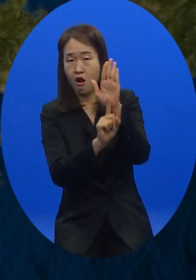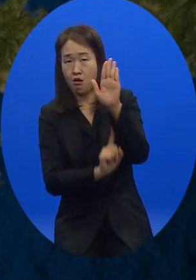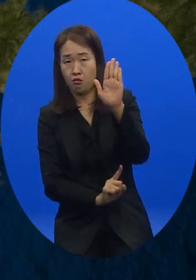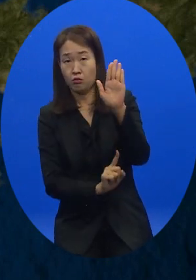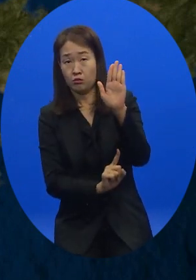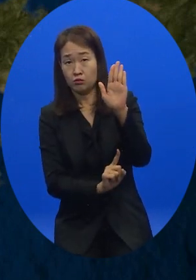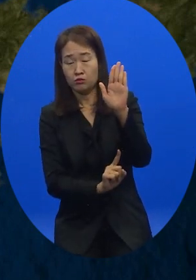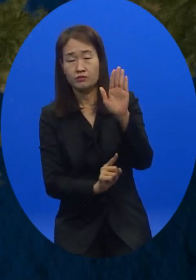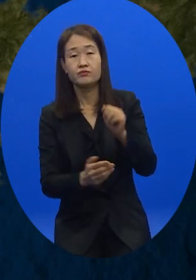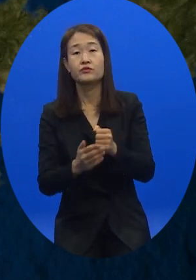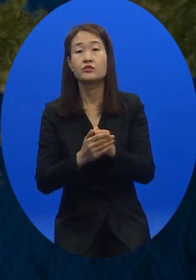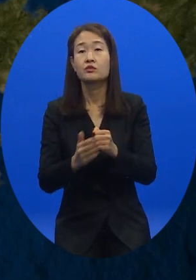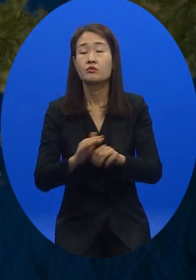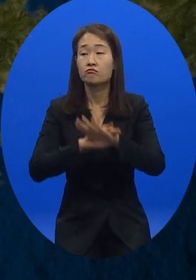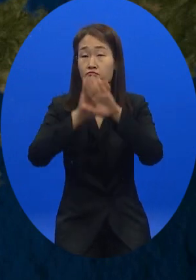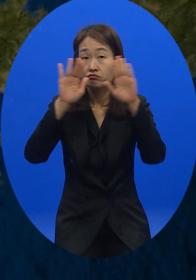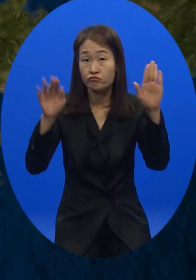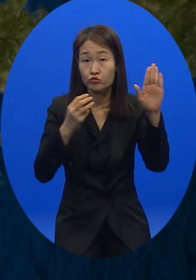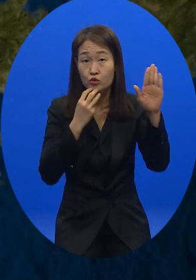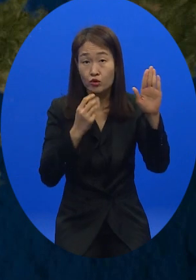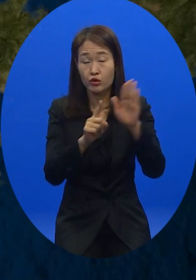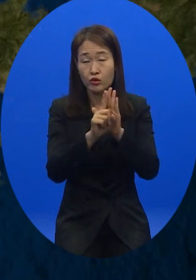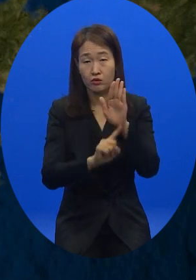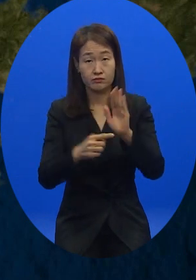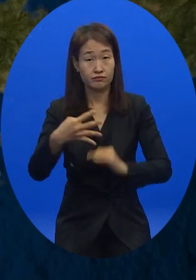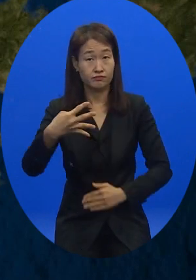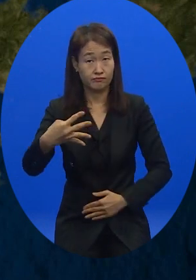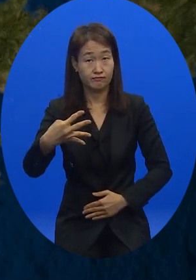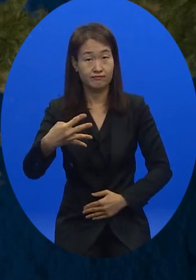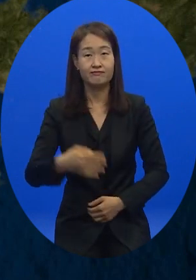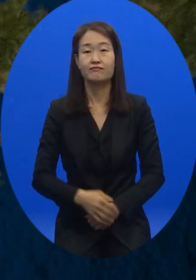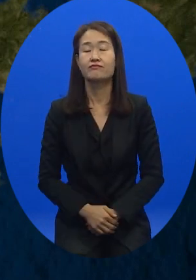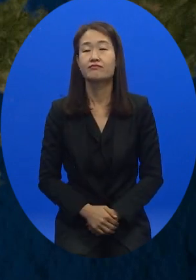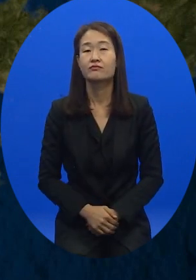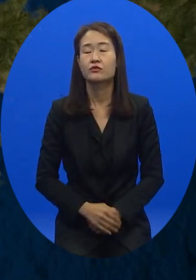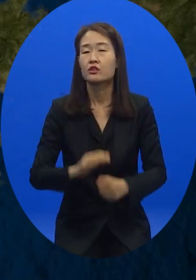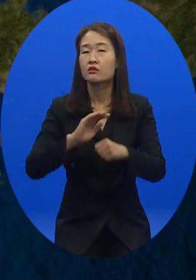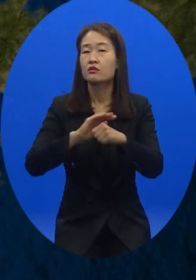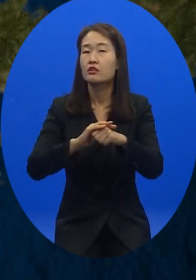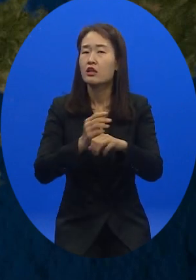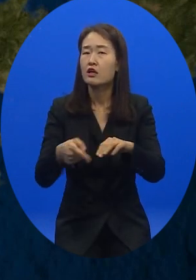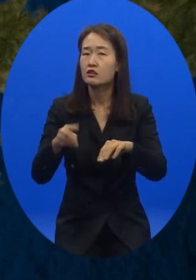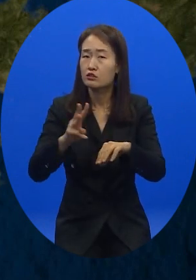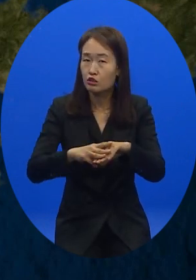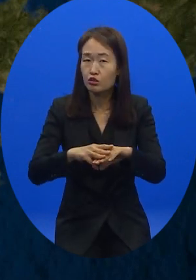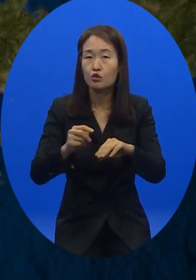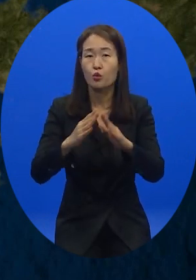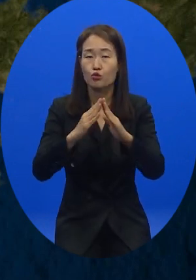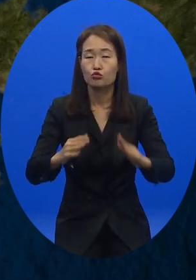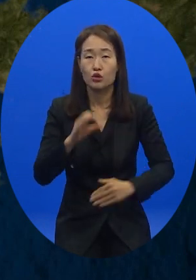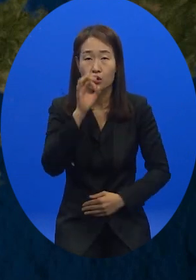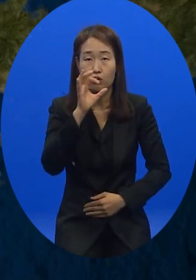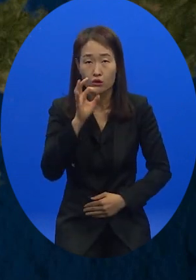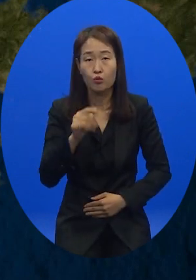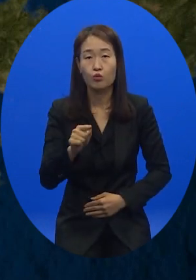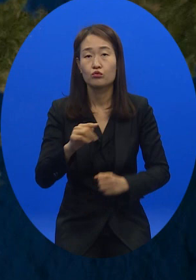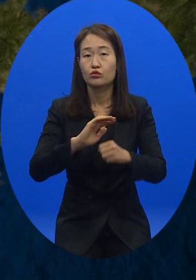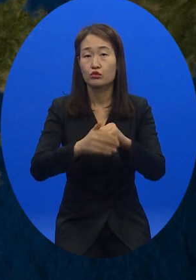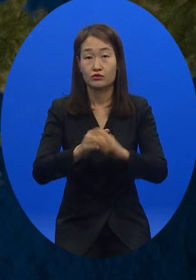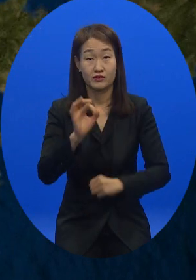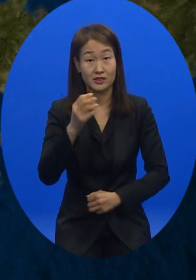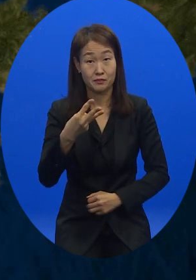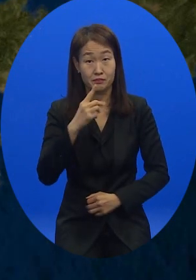폭으로 떨어지면서 한낮에도 서울 영하 4도에 머물겠고 대전 전주 0도, 대구 3도가